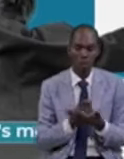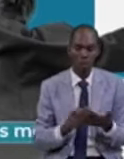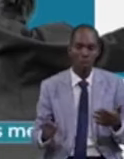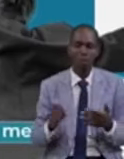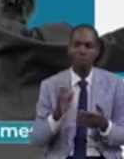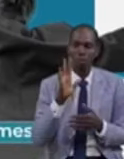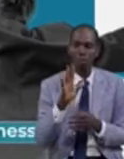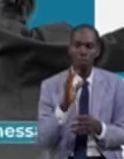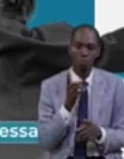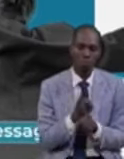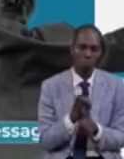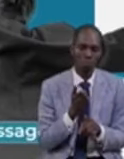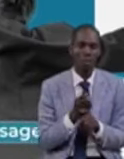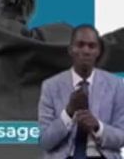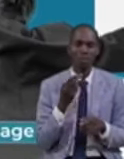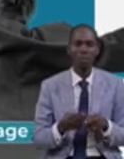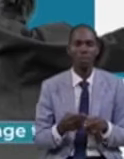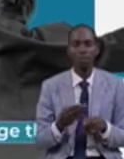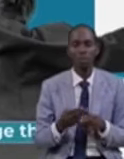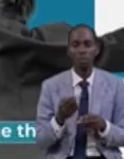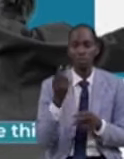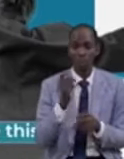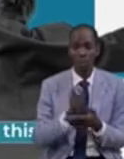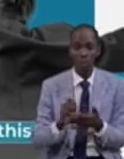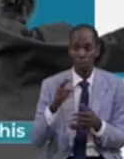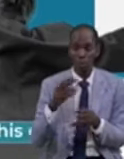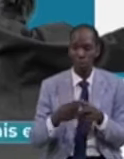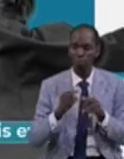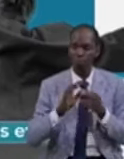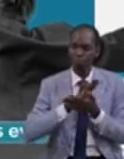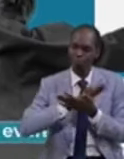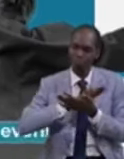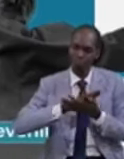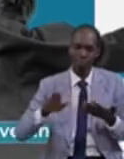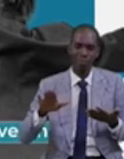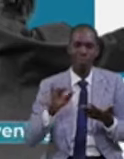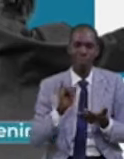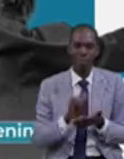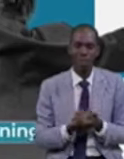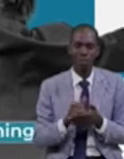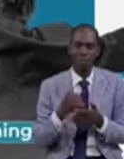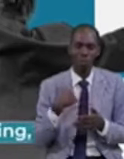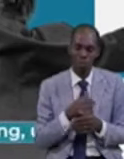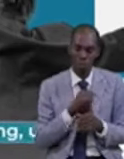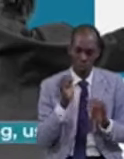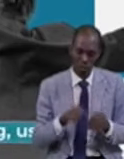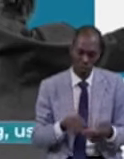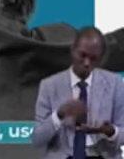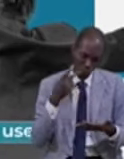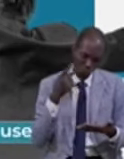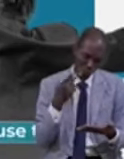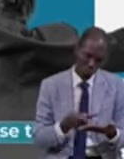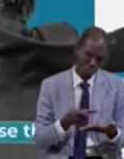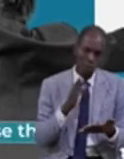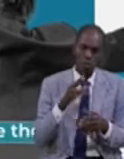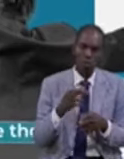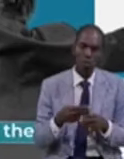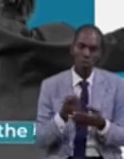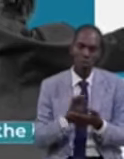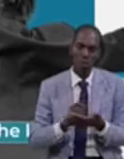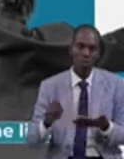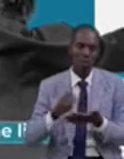encourager à demeurer dans le Seigneur donc donnez les informations correctes et surtout vos